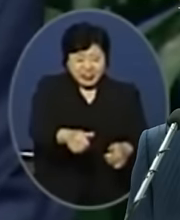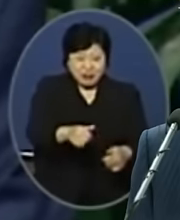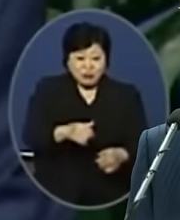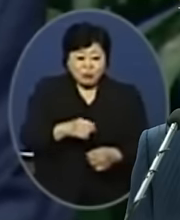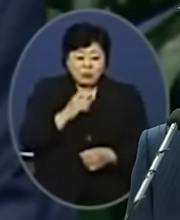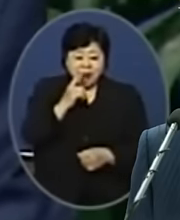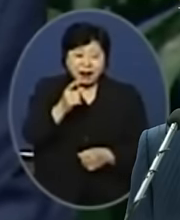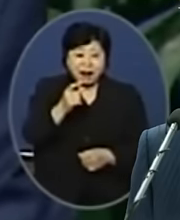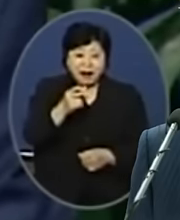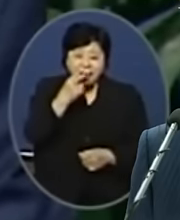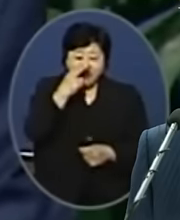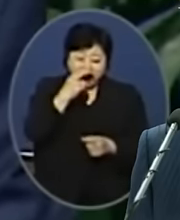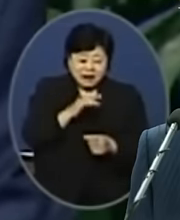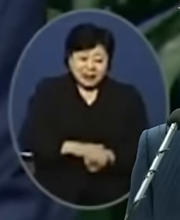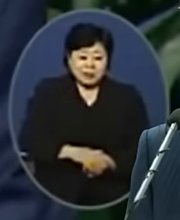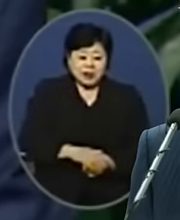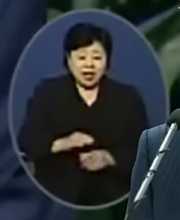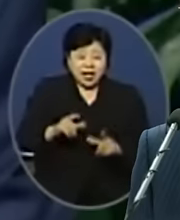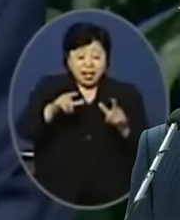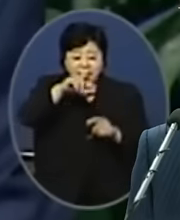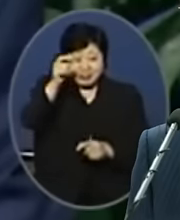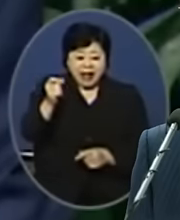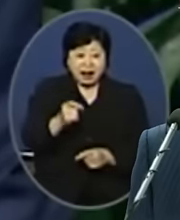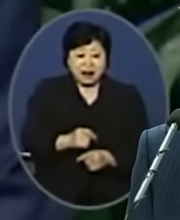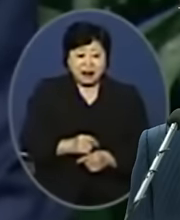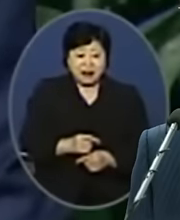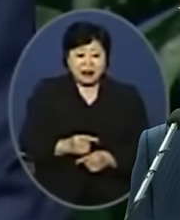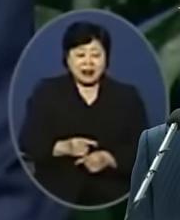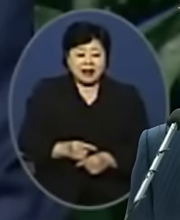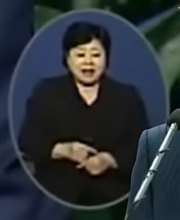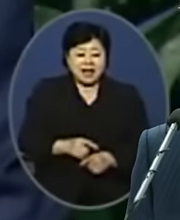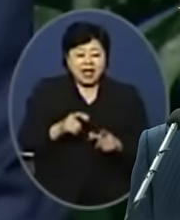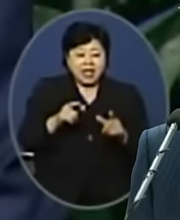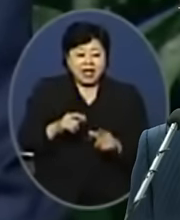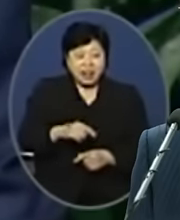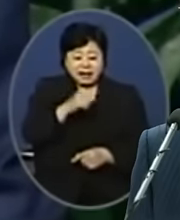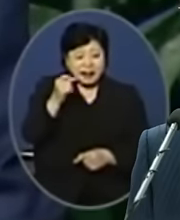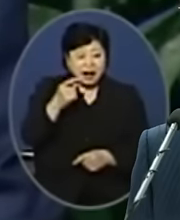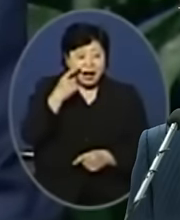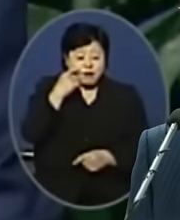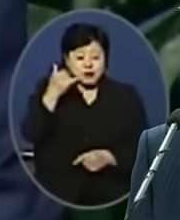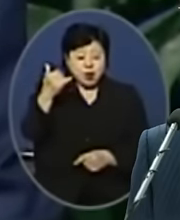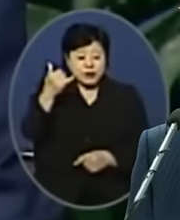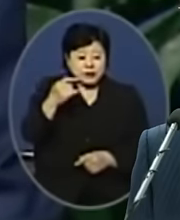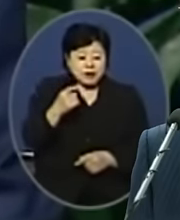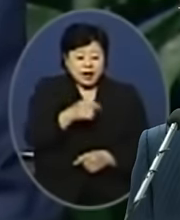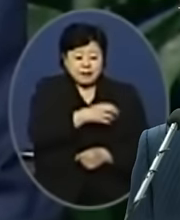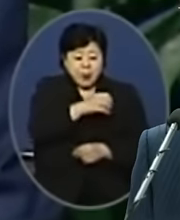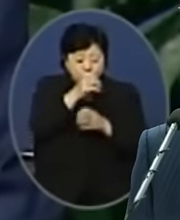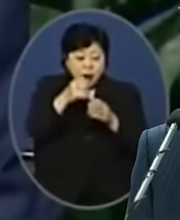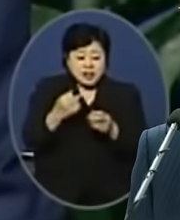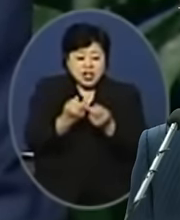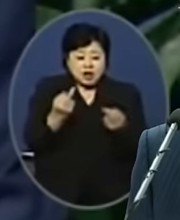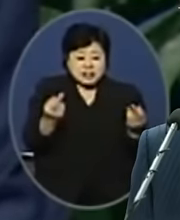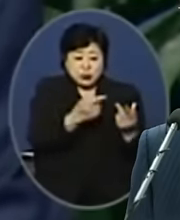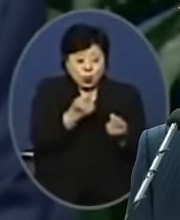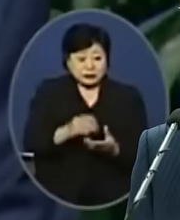지나더라. 해와 달은 비웃건데 해는 아버지고 달은 어머니고 열한 별은 우리를 말한 것이